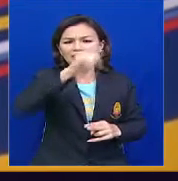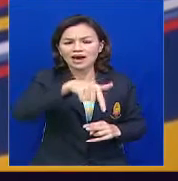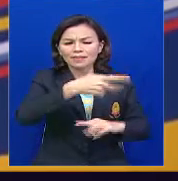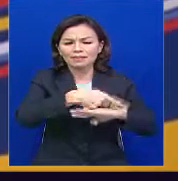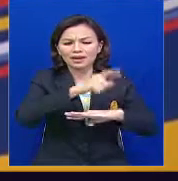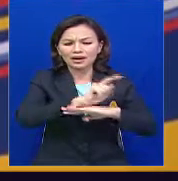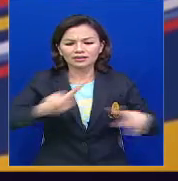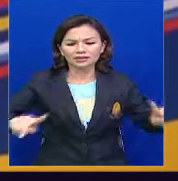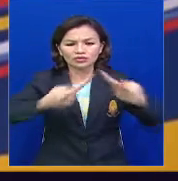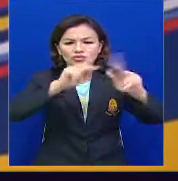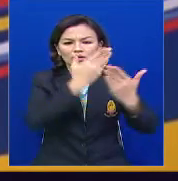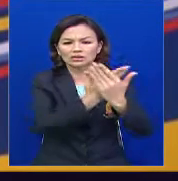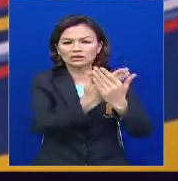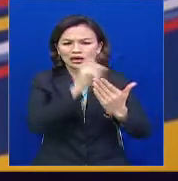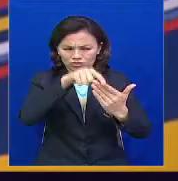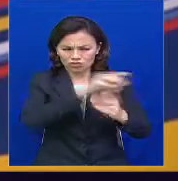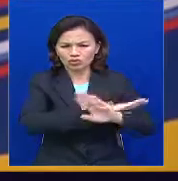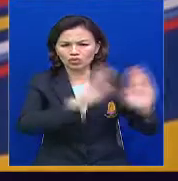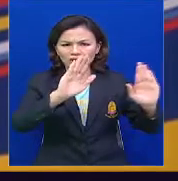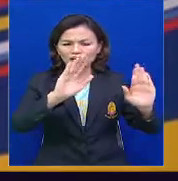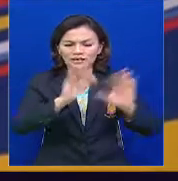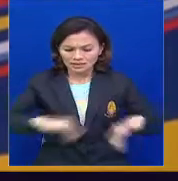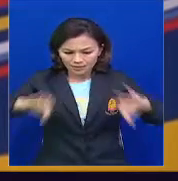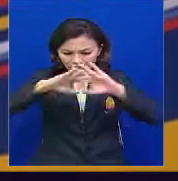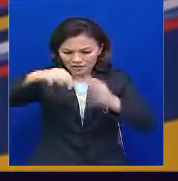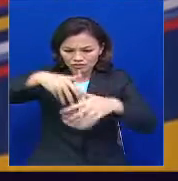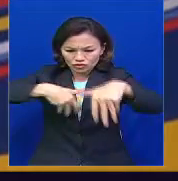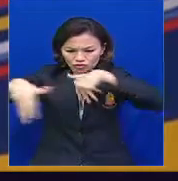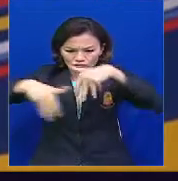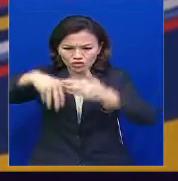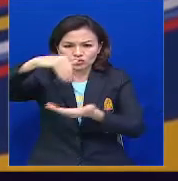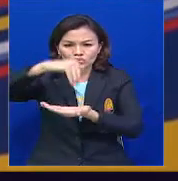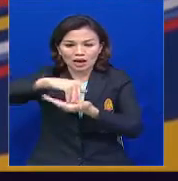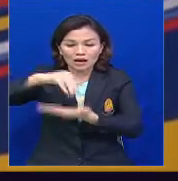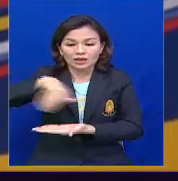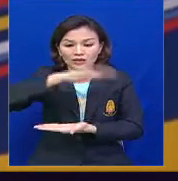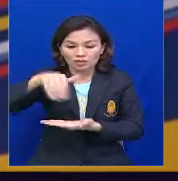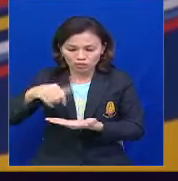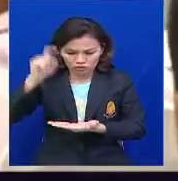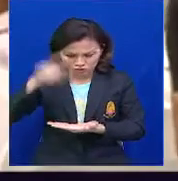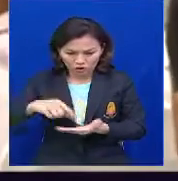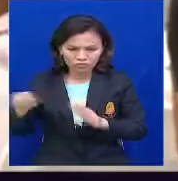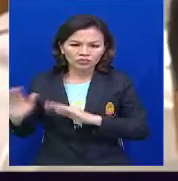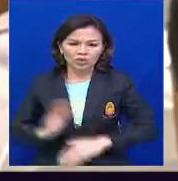คลังแล้วโดยเราต้องยึดหลักประชาชนเป็นศูนย์กลางทุกคนควรภาคภูมิใจในการเดินไปข้างหน้าพร้อมกัน